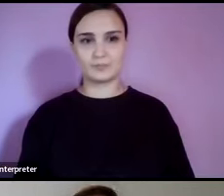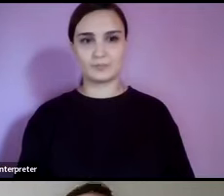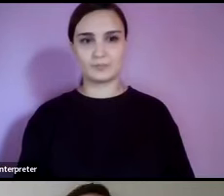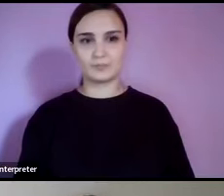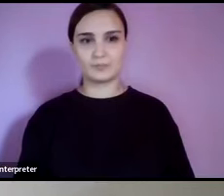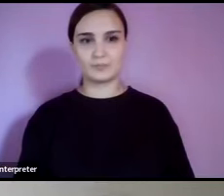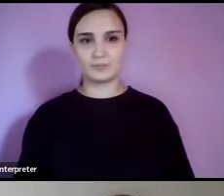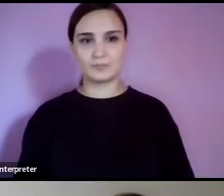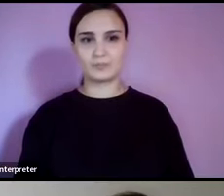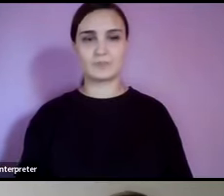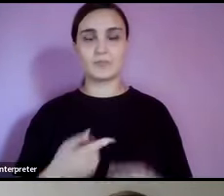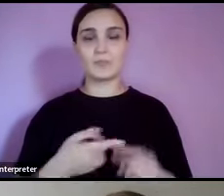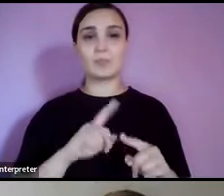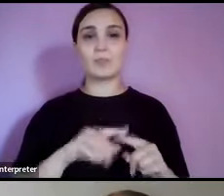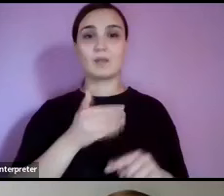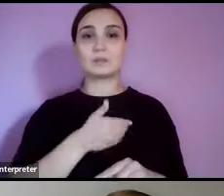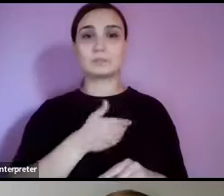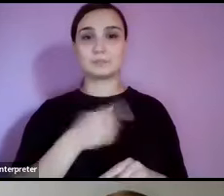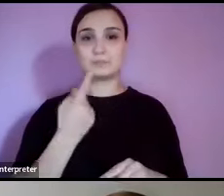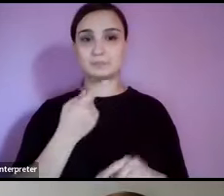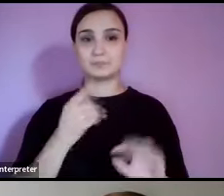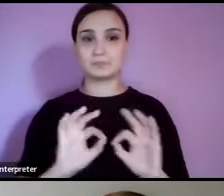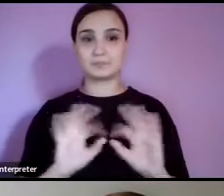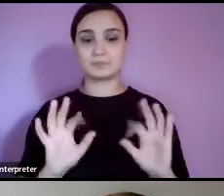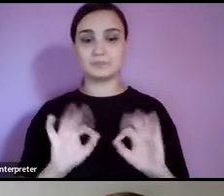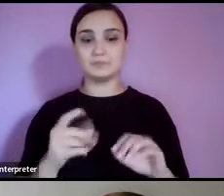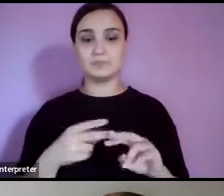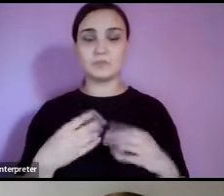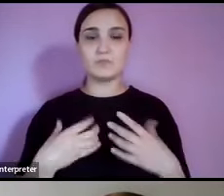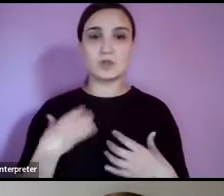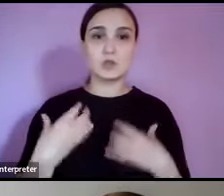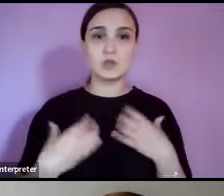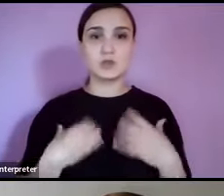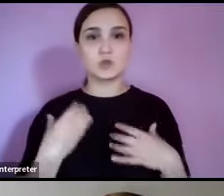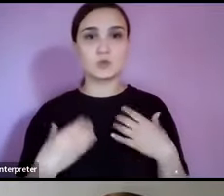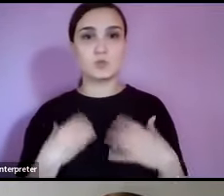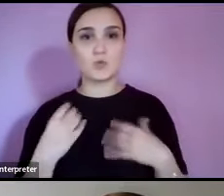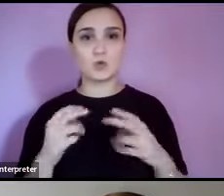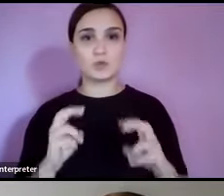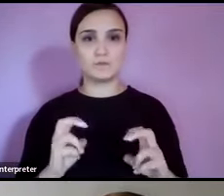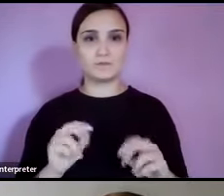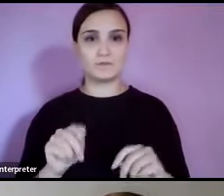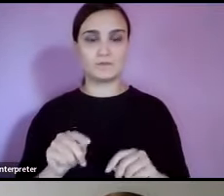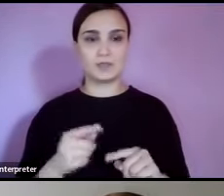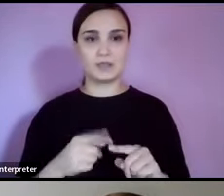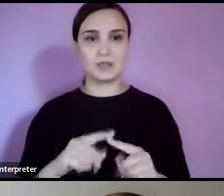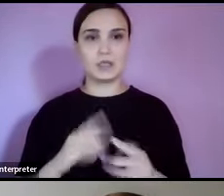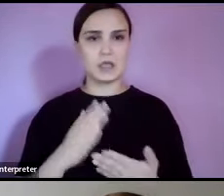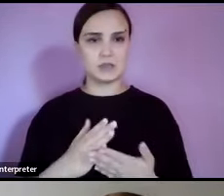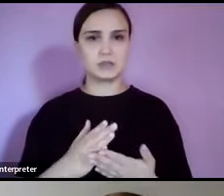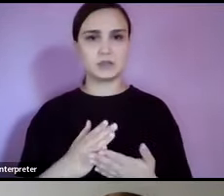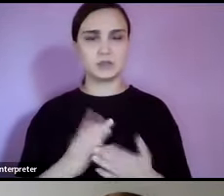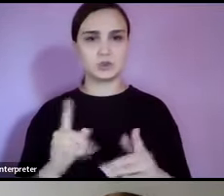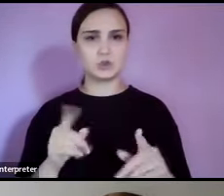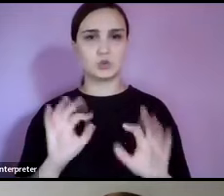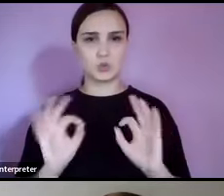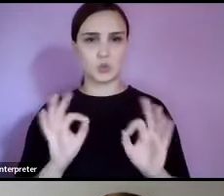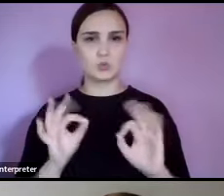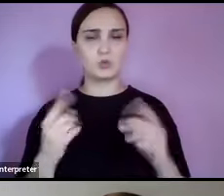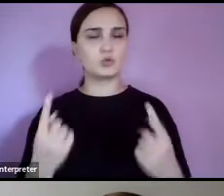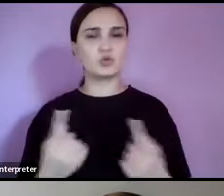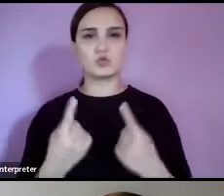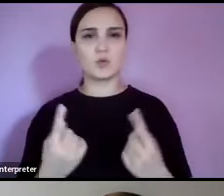ანუ ამის თემის თქმა გვაქვს, რომ აი ეს შფოთვის და ღელვის გარკვეული დოზა არის სავსებით ნორმალური,